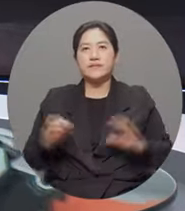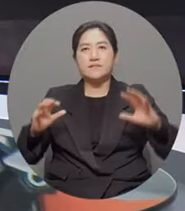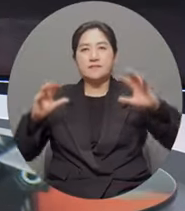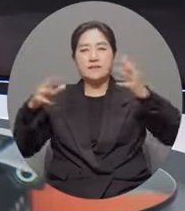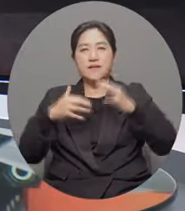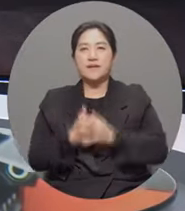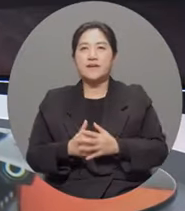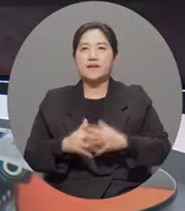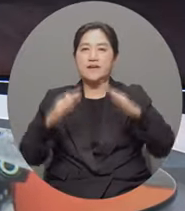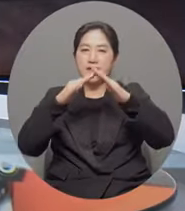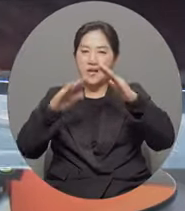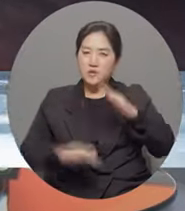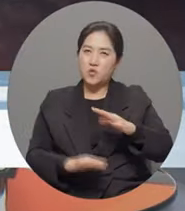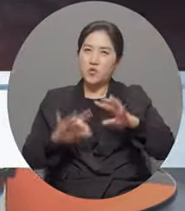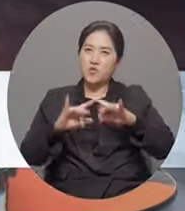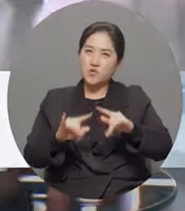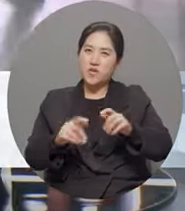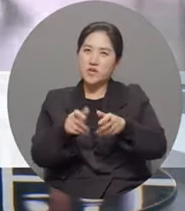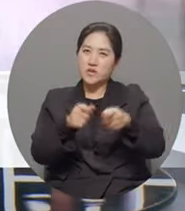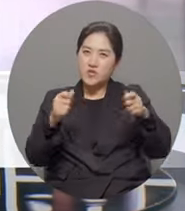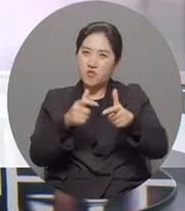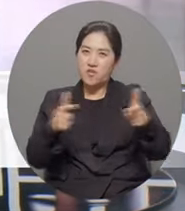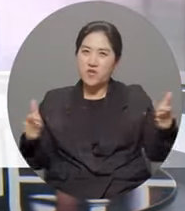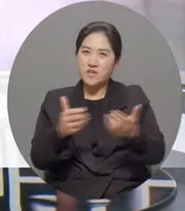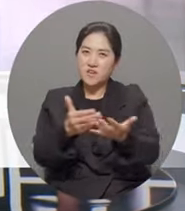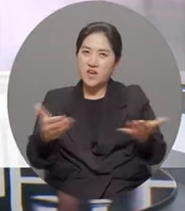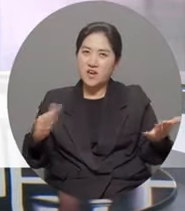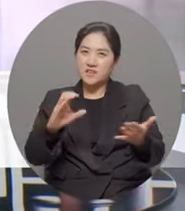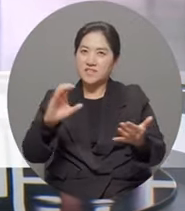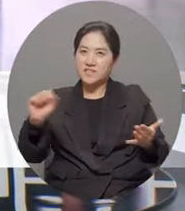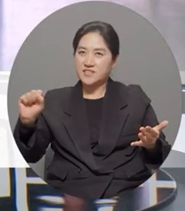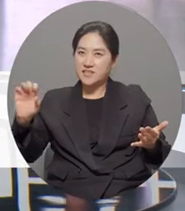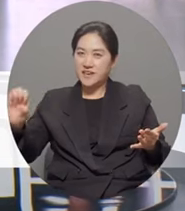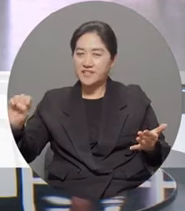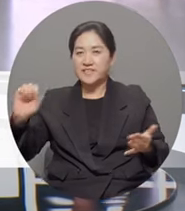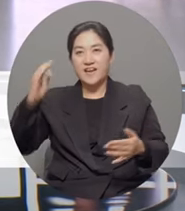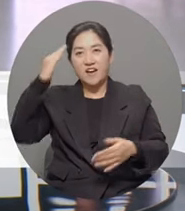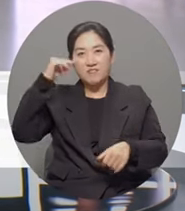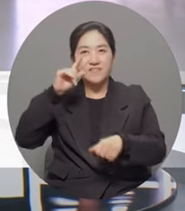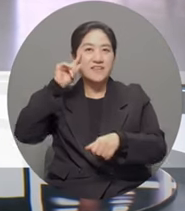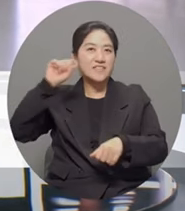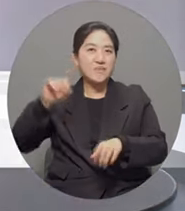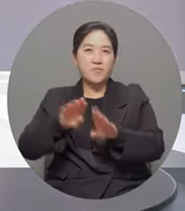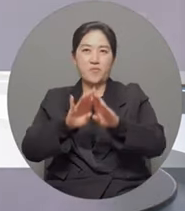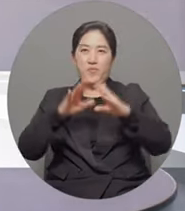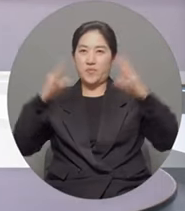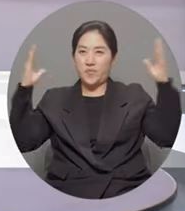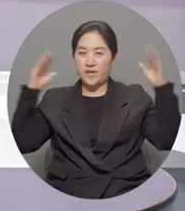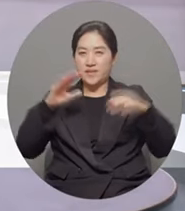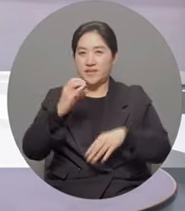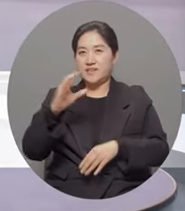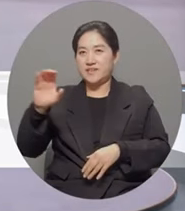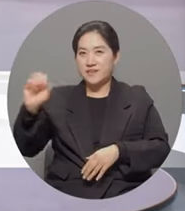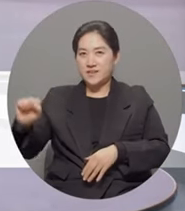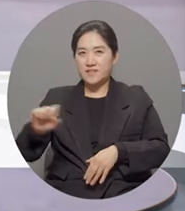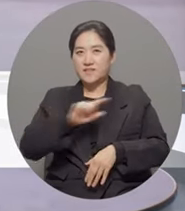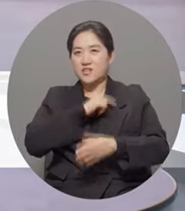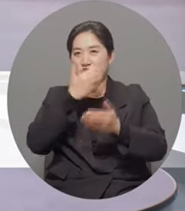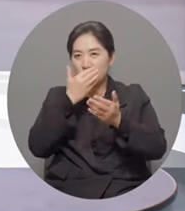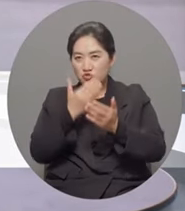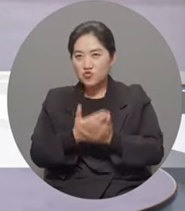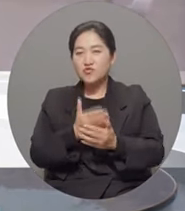세계 최대 가전전시회인 CES가 우리 시간으로 내일 새벽에 개막을 앞두고 있습니다. 올해 CES의 핵심